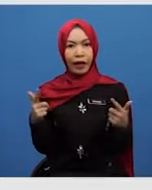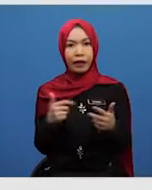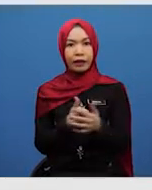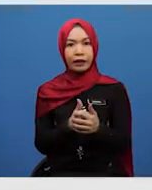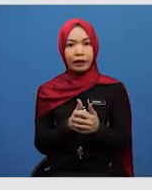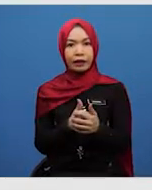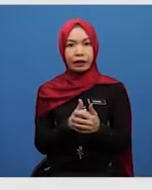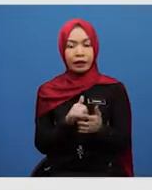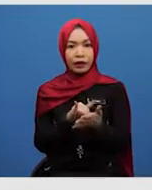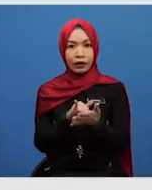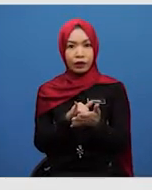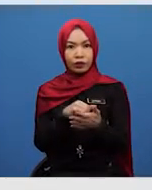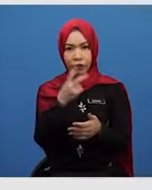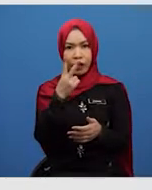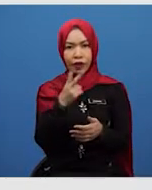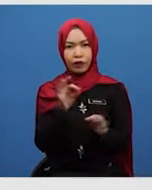lagi